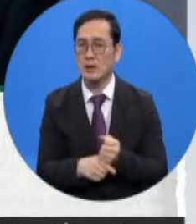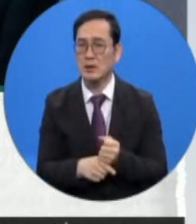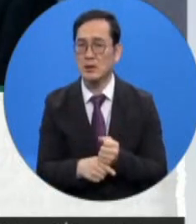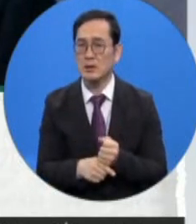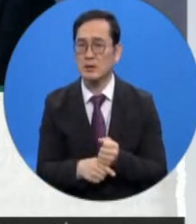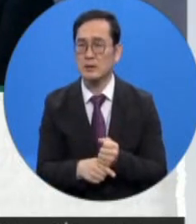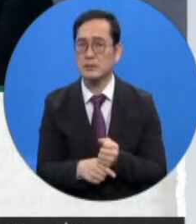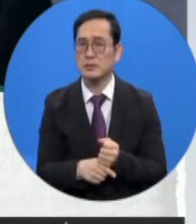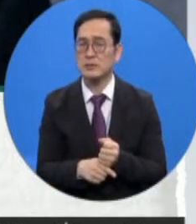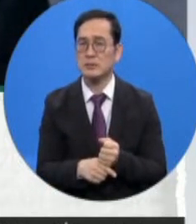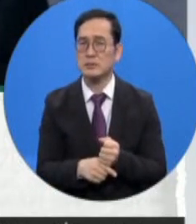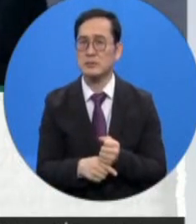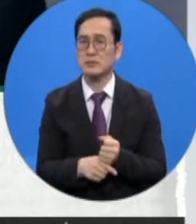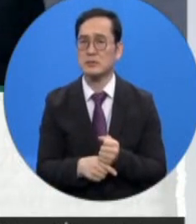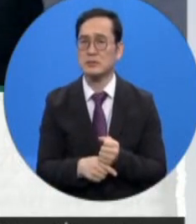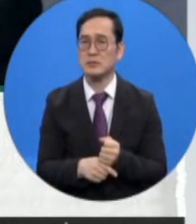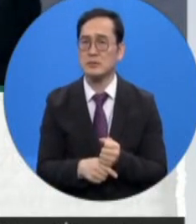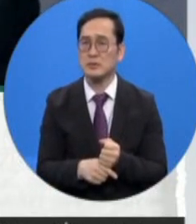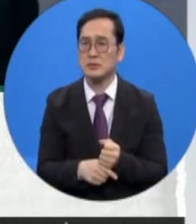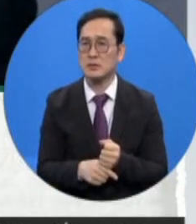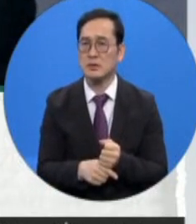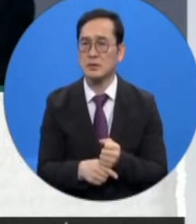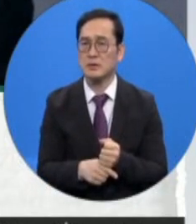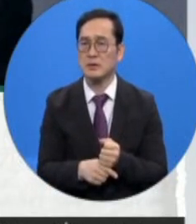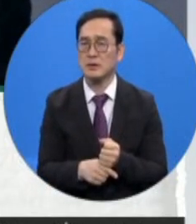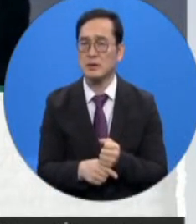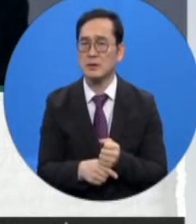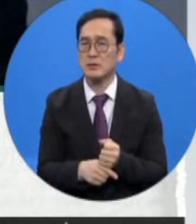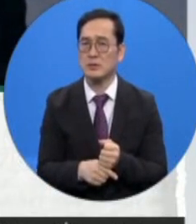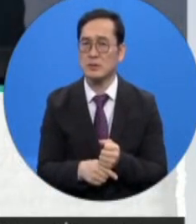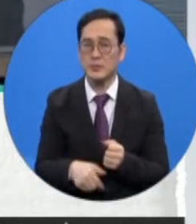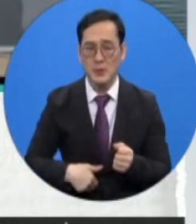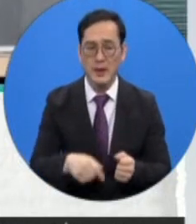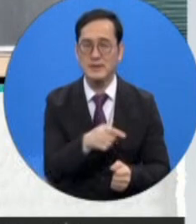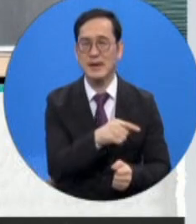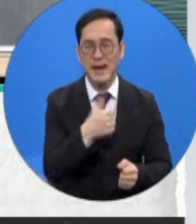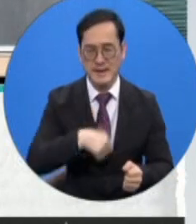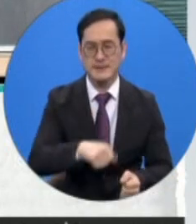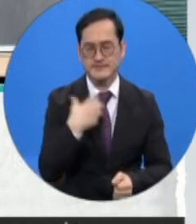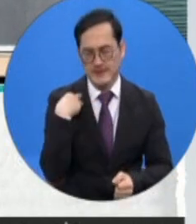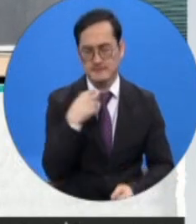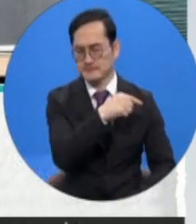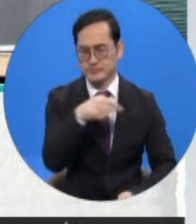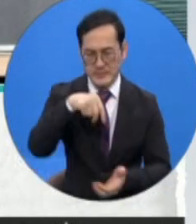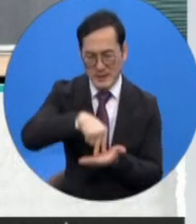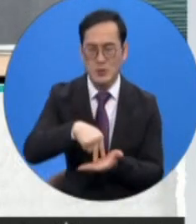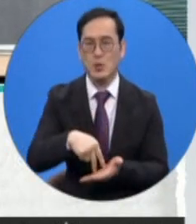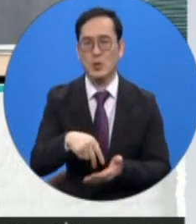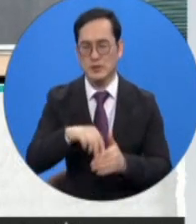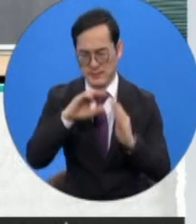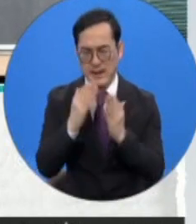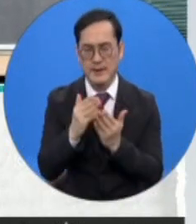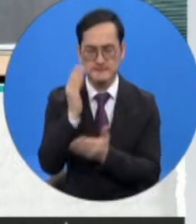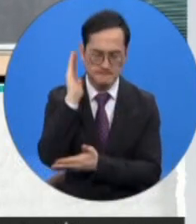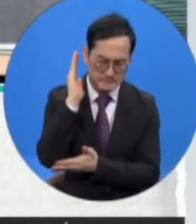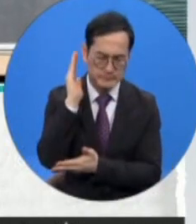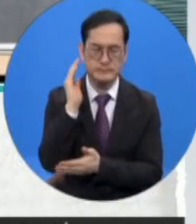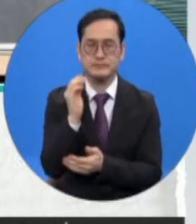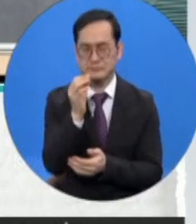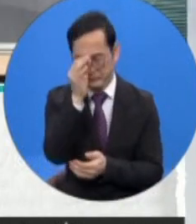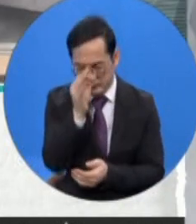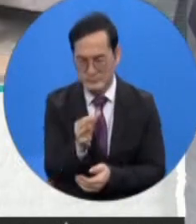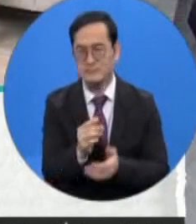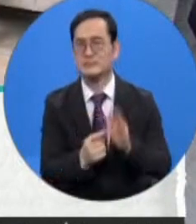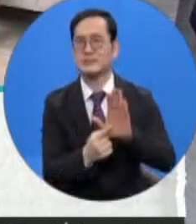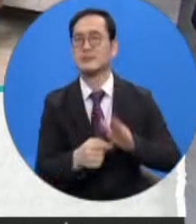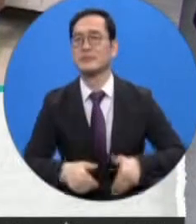문제를 하나둘씩 해명하지 않는 순간 문제는 훨씬 더 커질 수밖에 없지 않을까 이런 생각이 듭니다. 그렇군요.